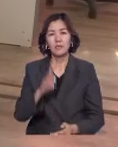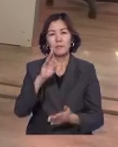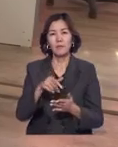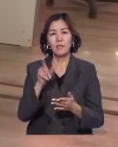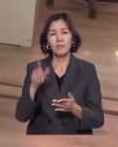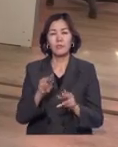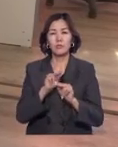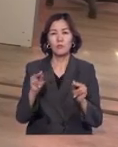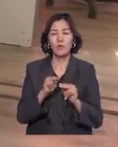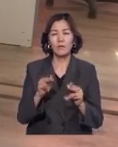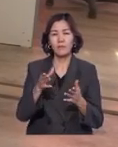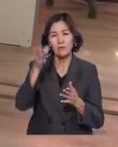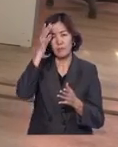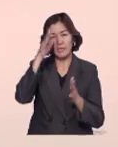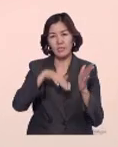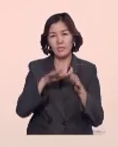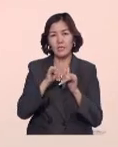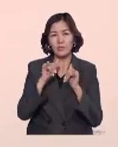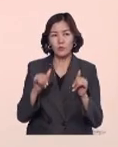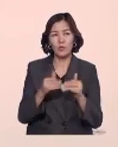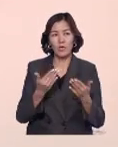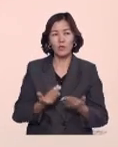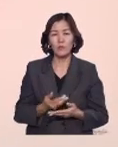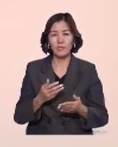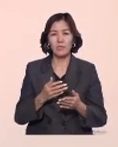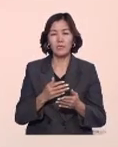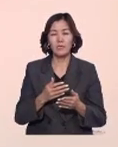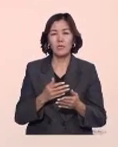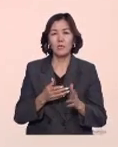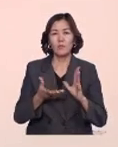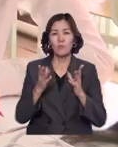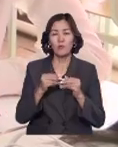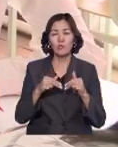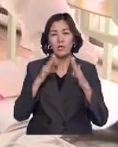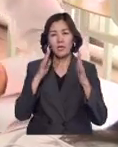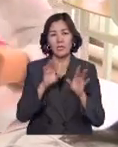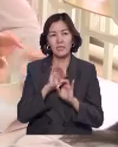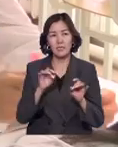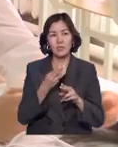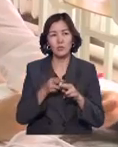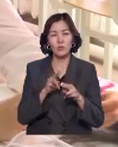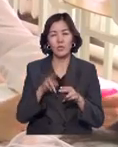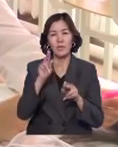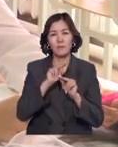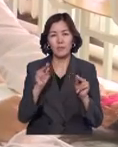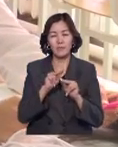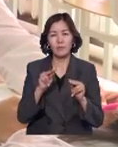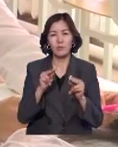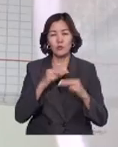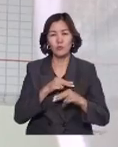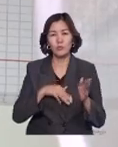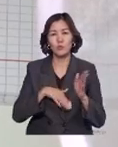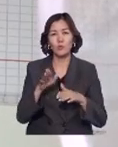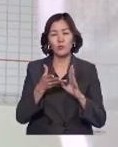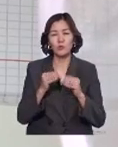басшысы мұғалімдердің біліктілігін арттыруға және олардың әлеуметтік мәртебесін көтеру мәселесіне де тоқталды. Сондай-ақ мектептердің жұмысын жақсарту